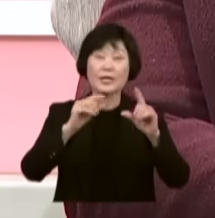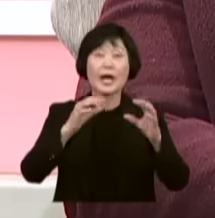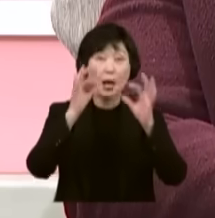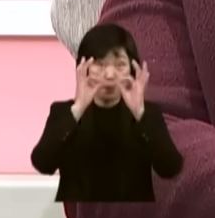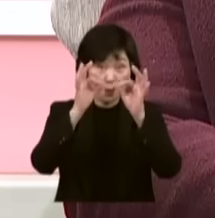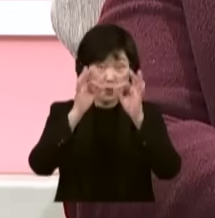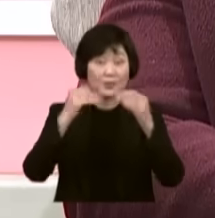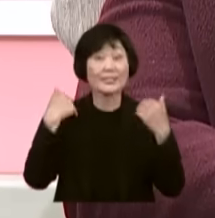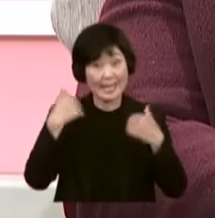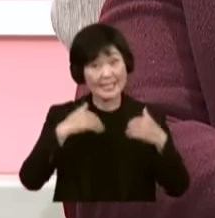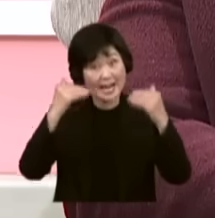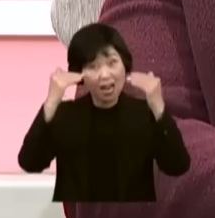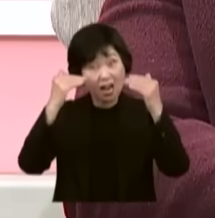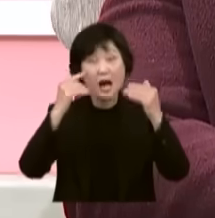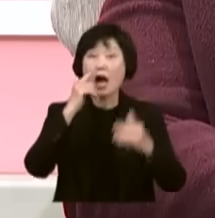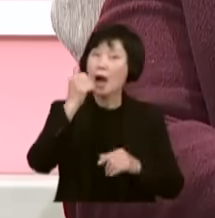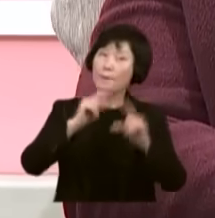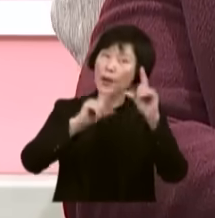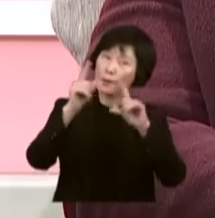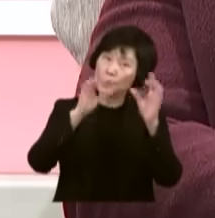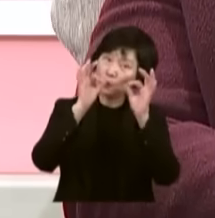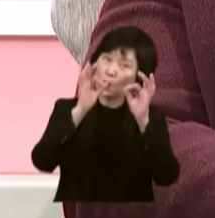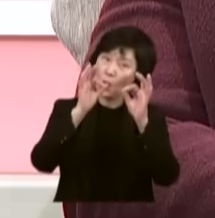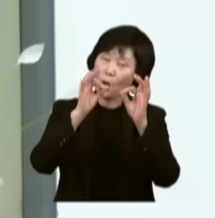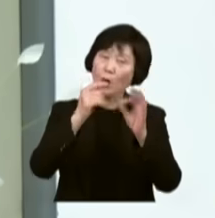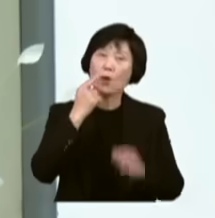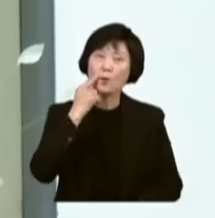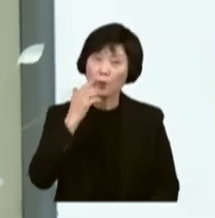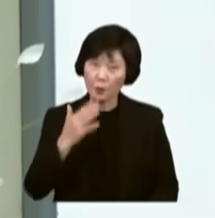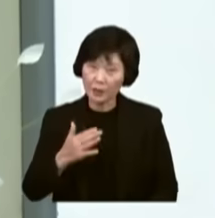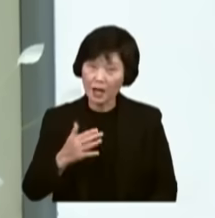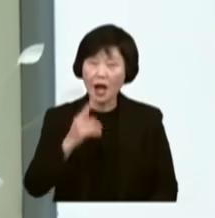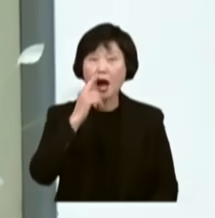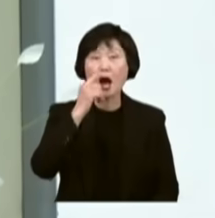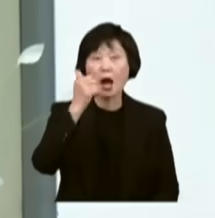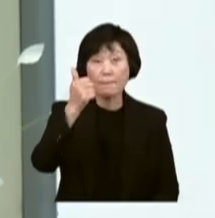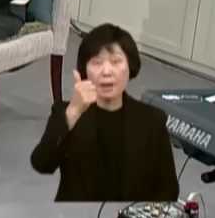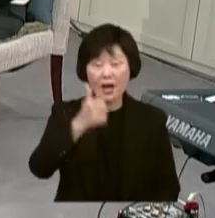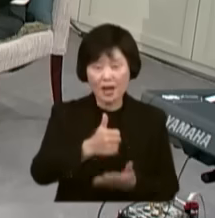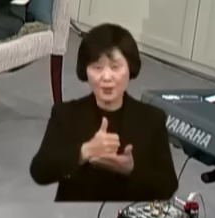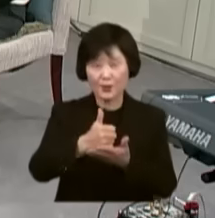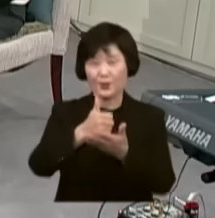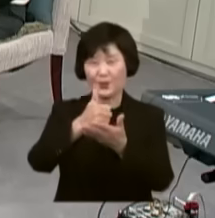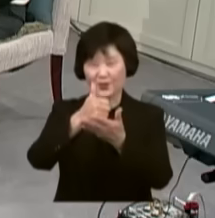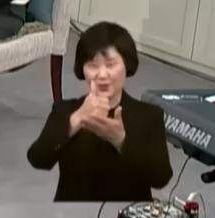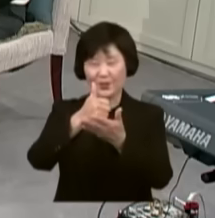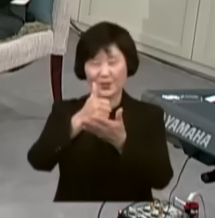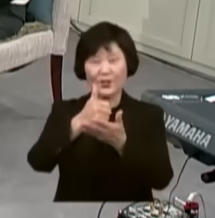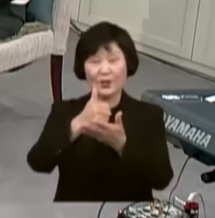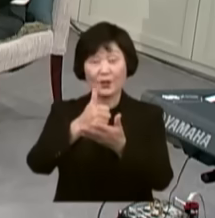가장 부럽기도 하고 제일 존경하는 부분이었어요. 왜냐하면 어디 뭐 진짜